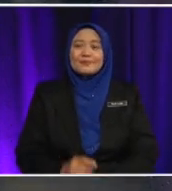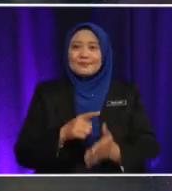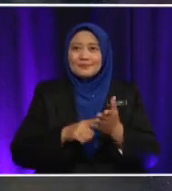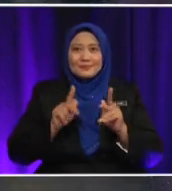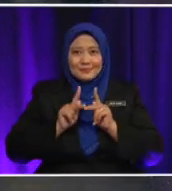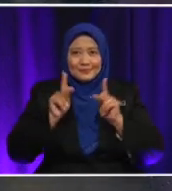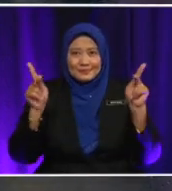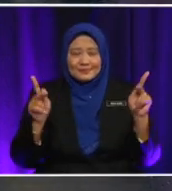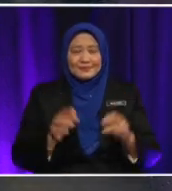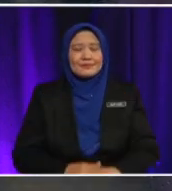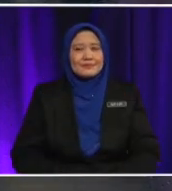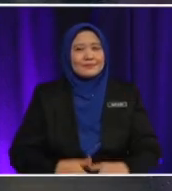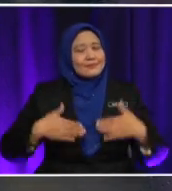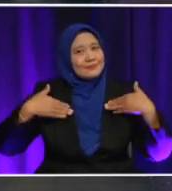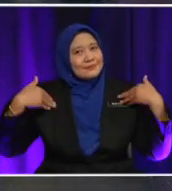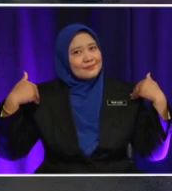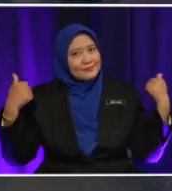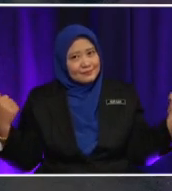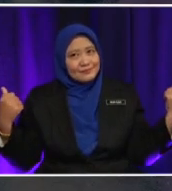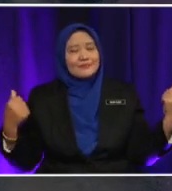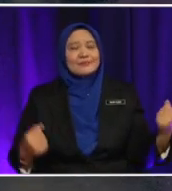ini kali pertama